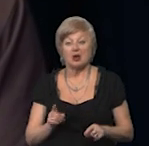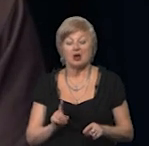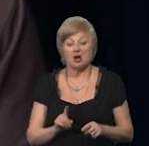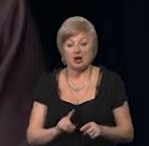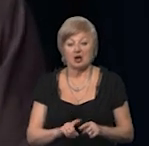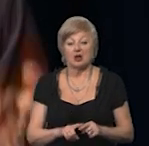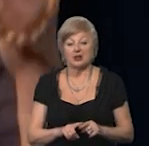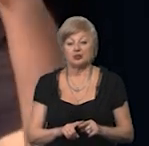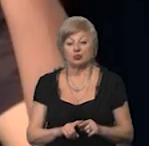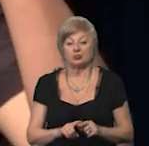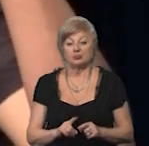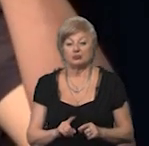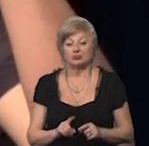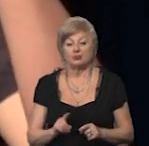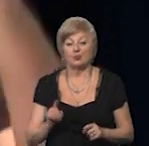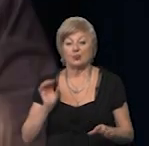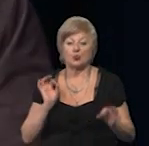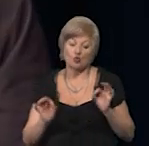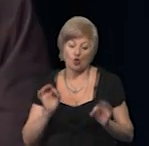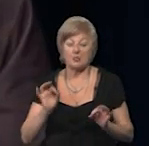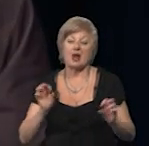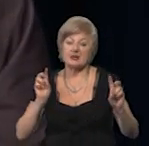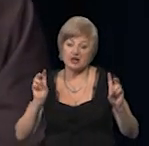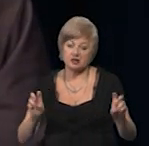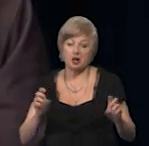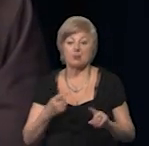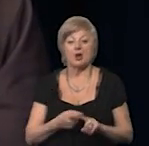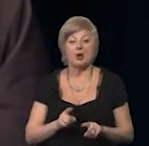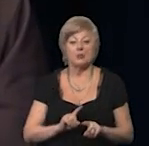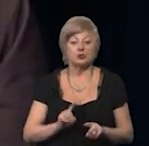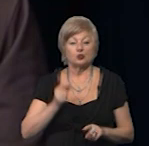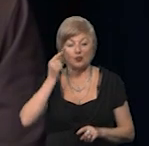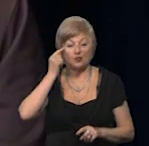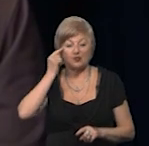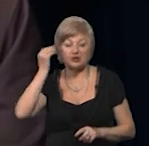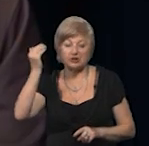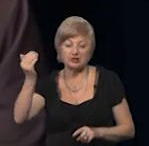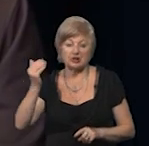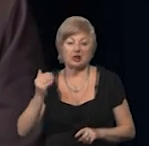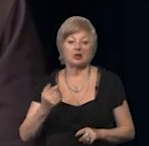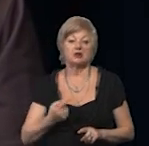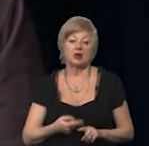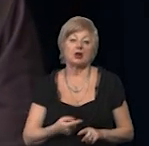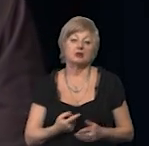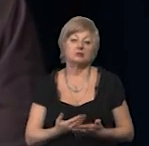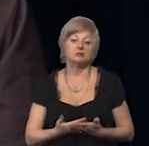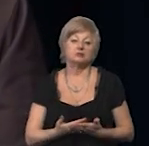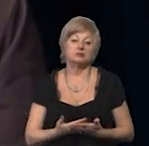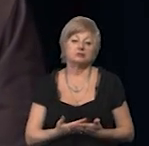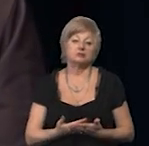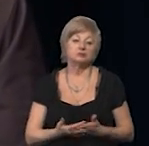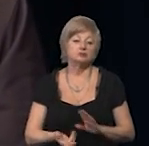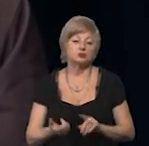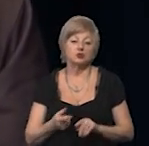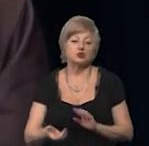в принципі, нормальна тема, тому що в Китаї це сталося там років, десь